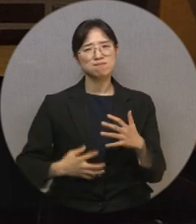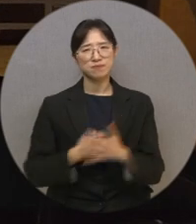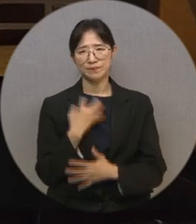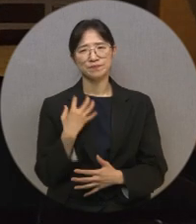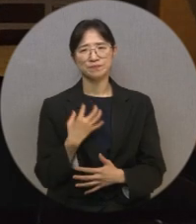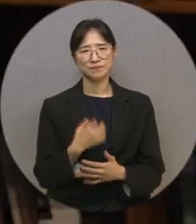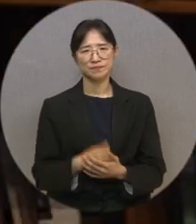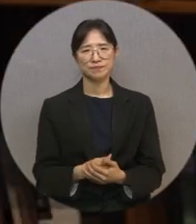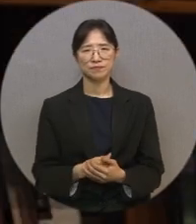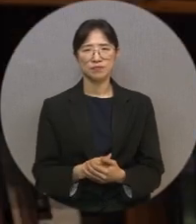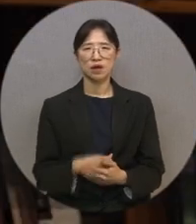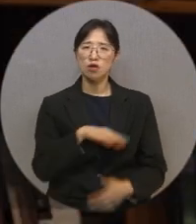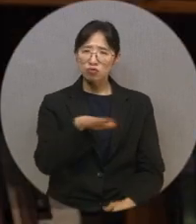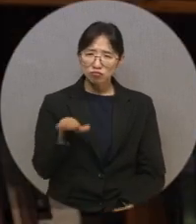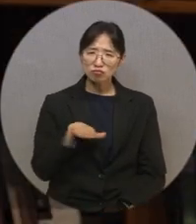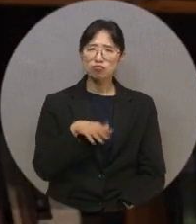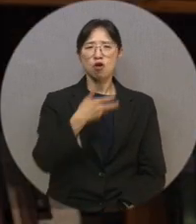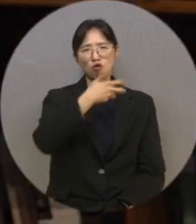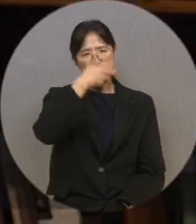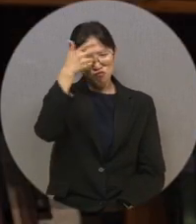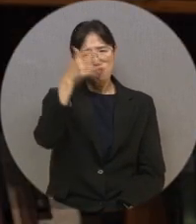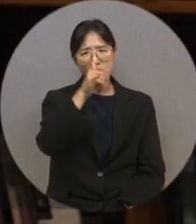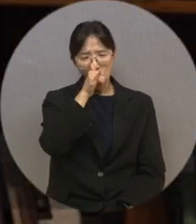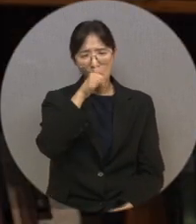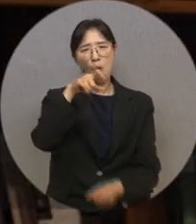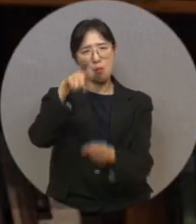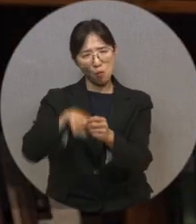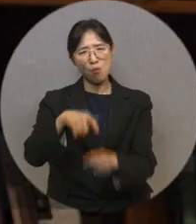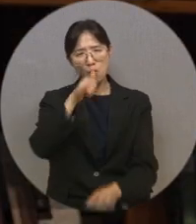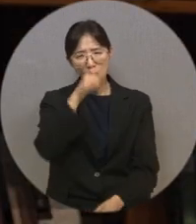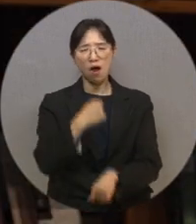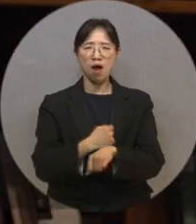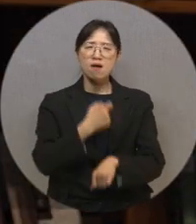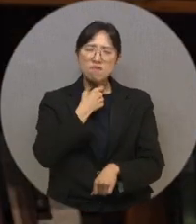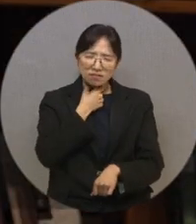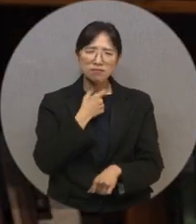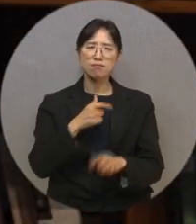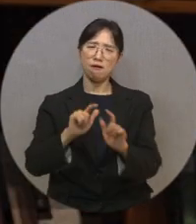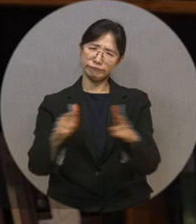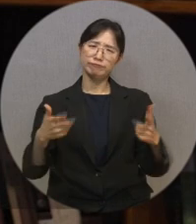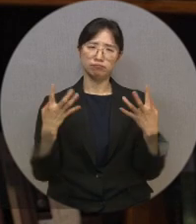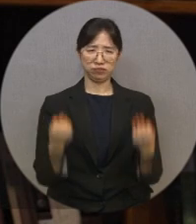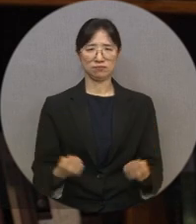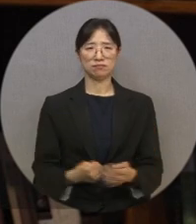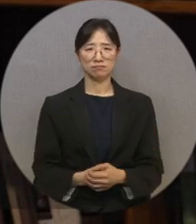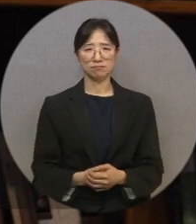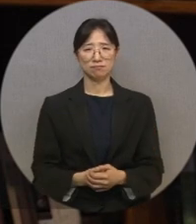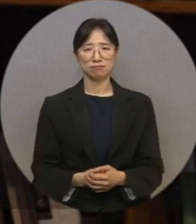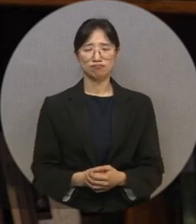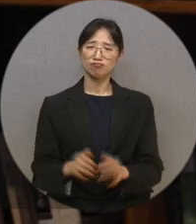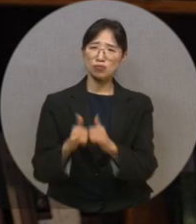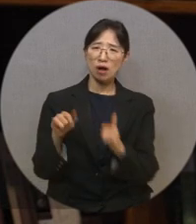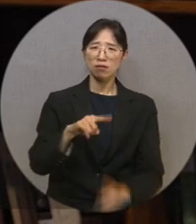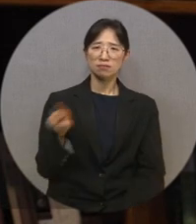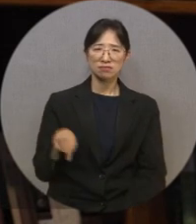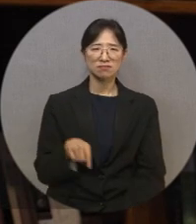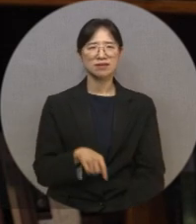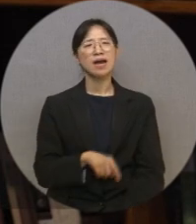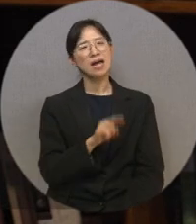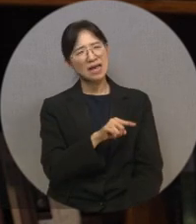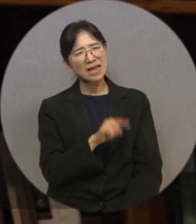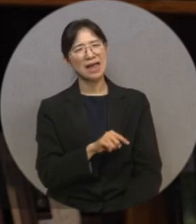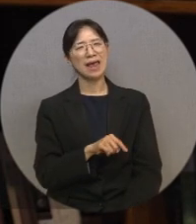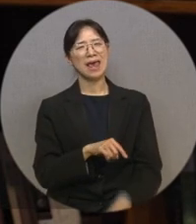있어요. 우리도 꿈이 있고 목표도 있고 하고 싶은 일도 다양히 많은데, 근데 사람들은